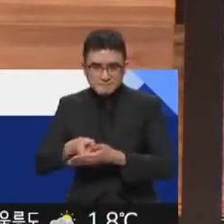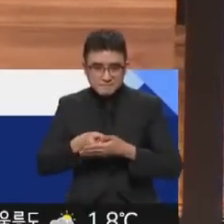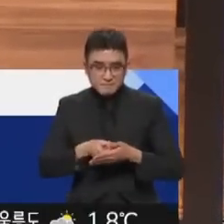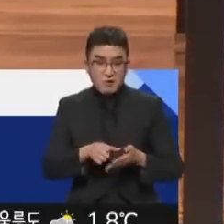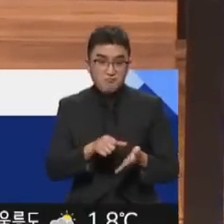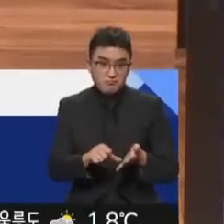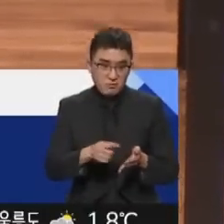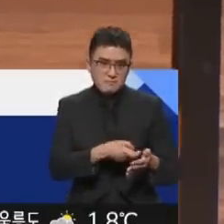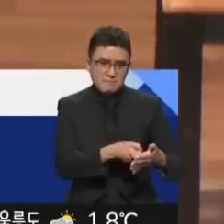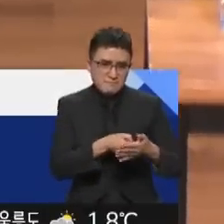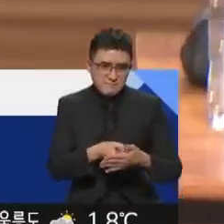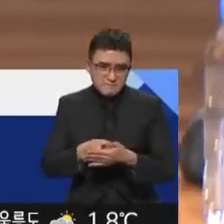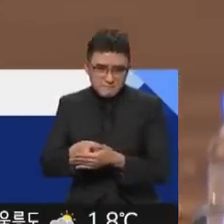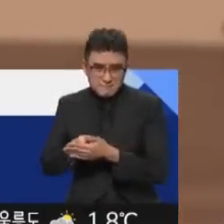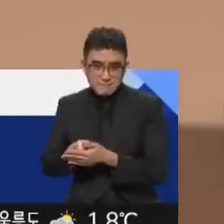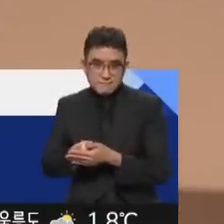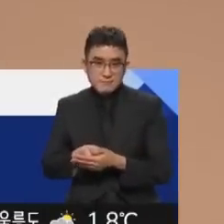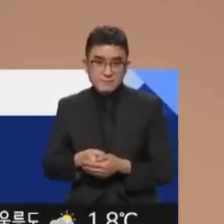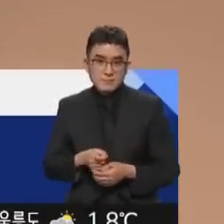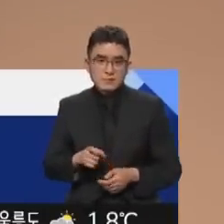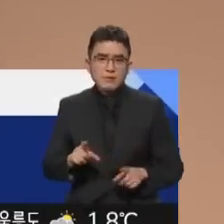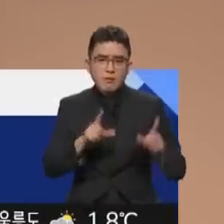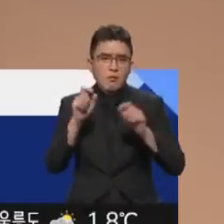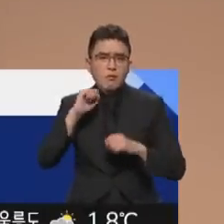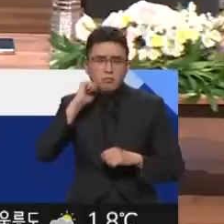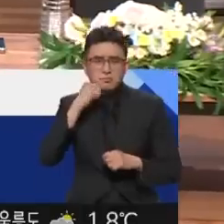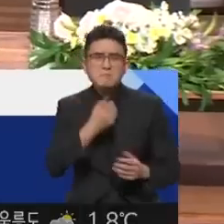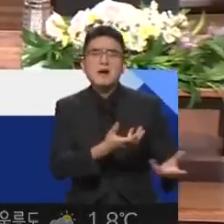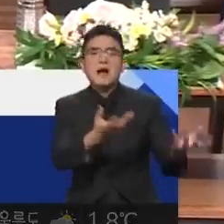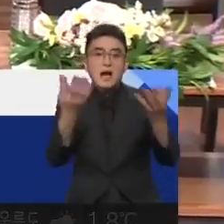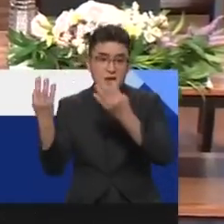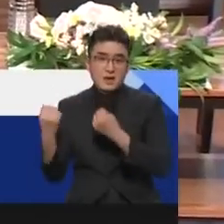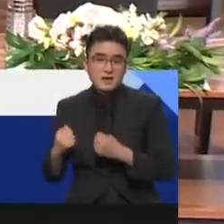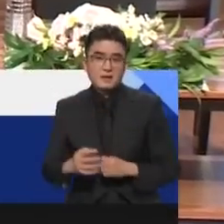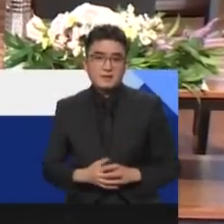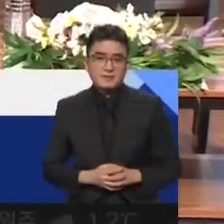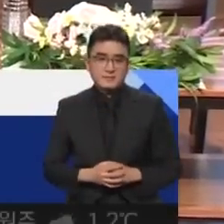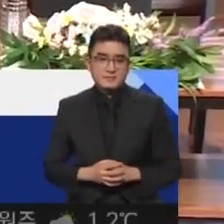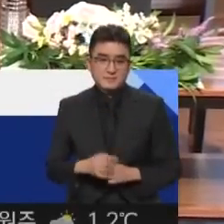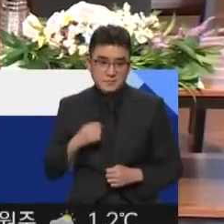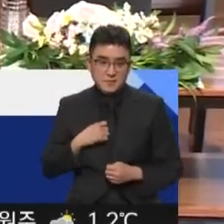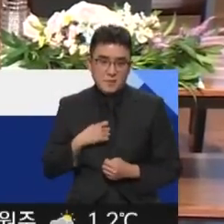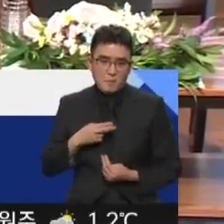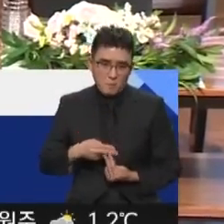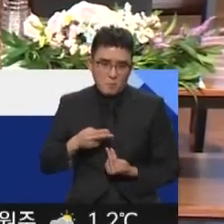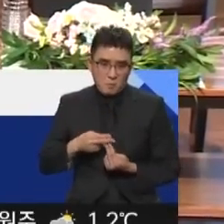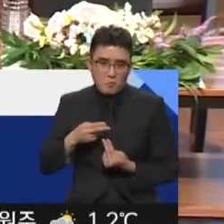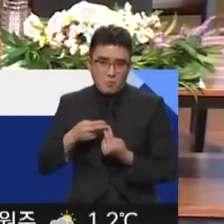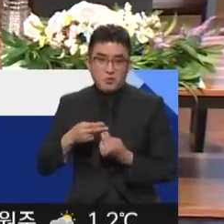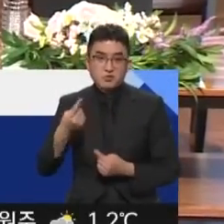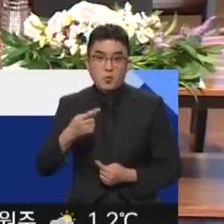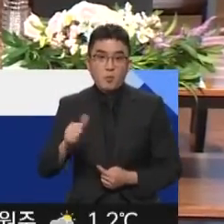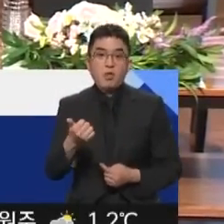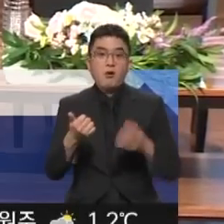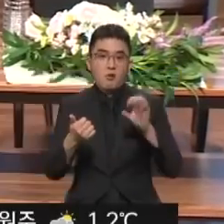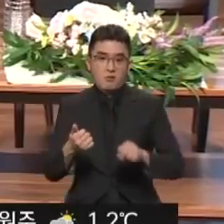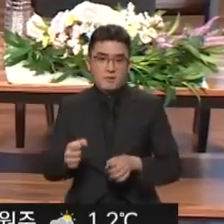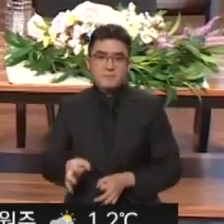아껴야죠. 없이 지나는 사람들도 있는데. 그래서 모으고 모아서 1,500억